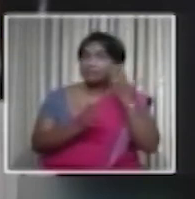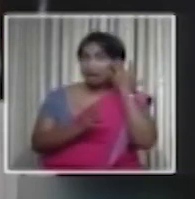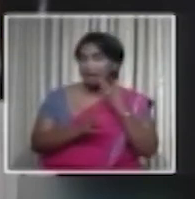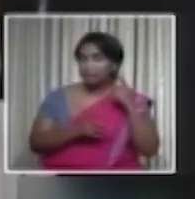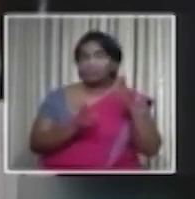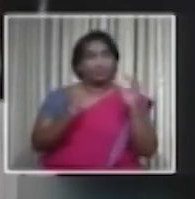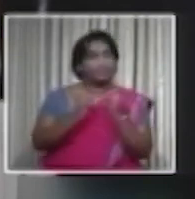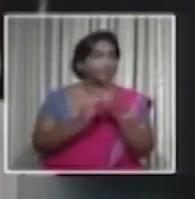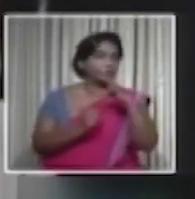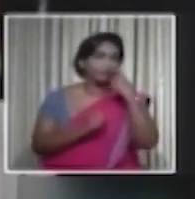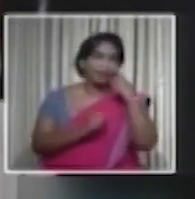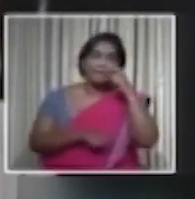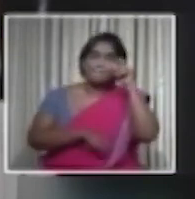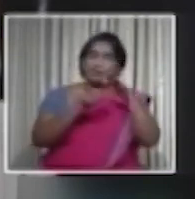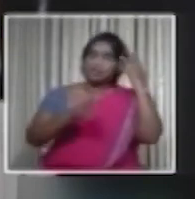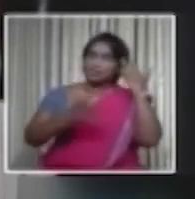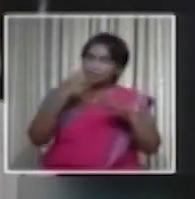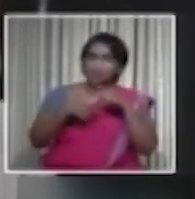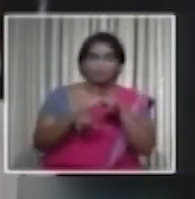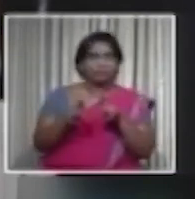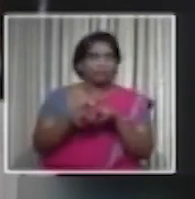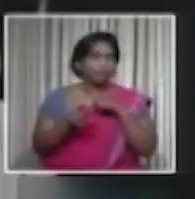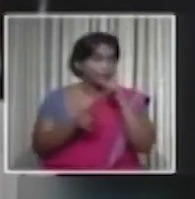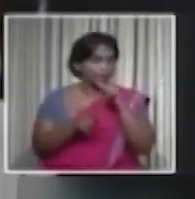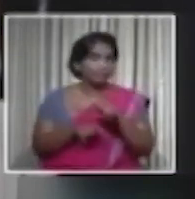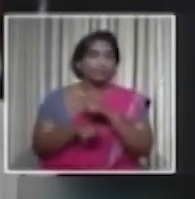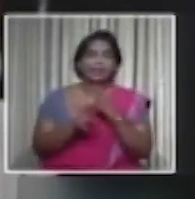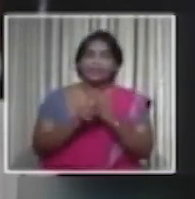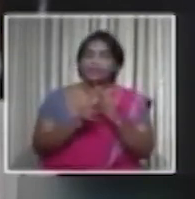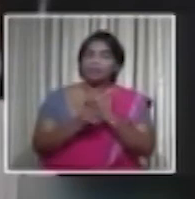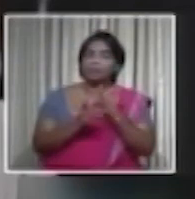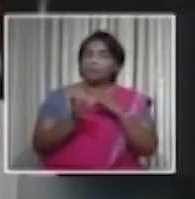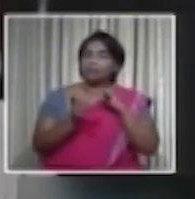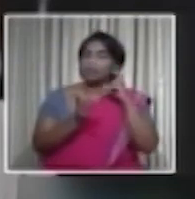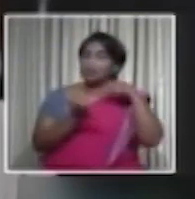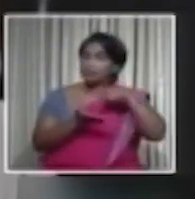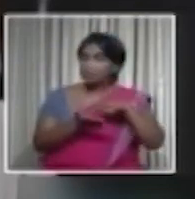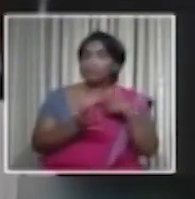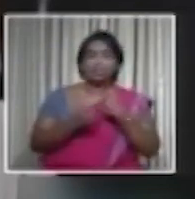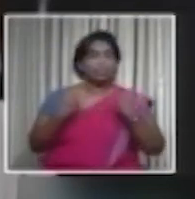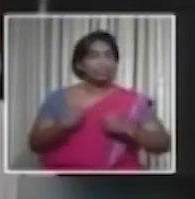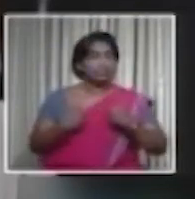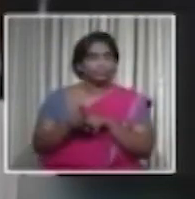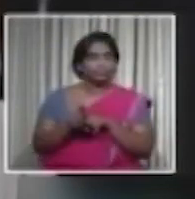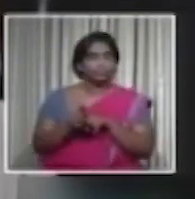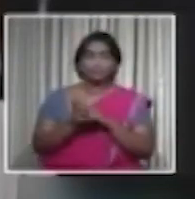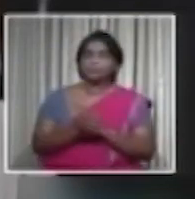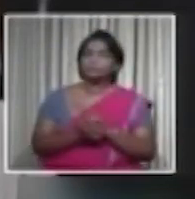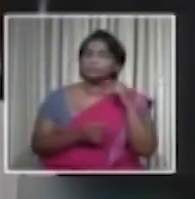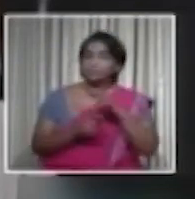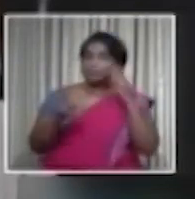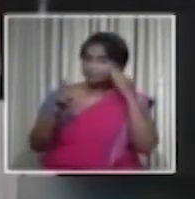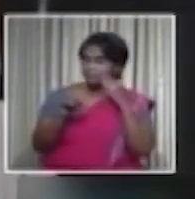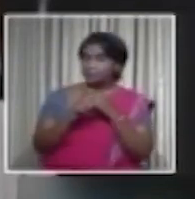තමයි මේ අහිංසක මිනිස්සු මරණයට පත් වෙන නිසා පෑදීලියම කින්නියා නගර සභාවේ සභාපතිතුමා විශේෂයෙන් වග කියන්න ඕනේ. මේ